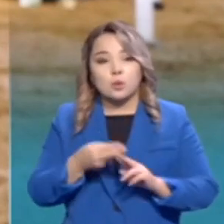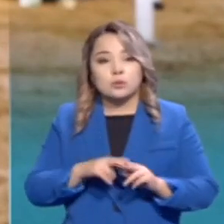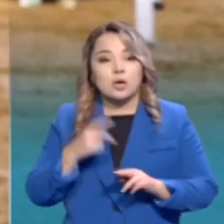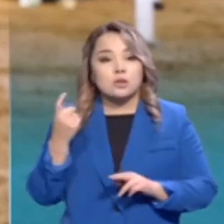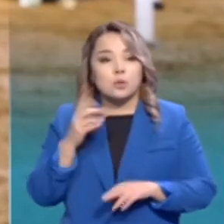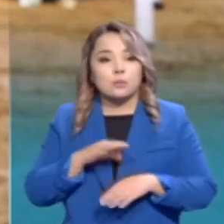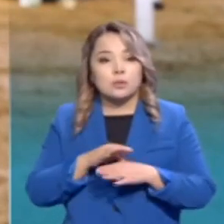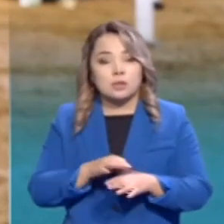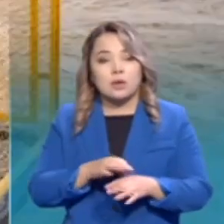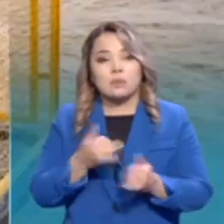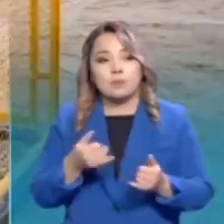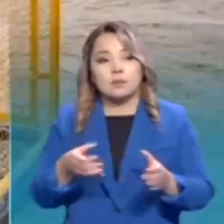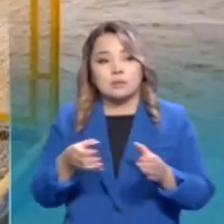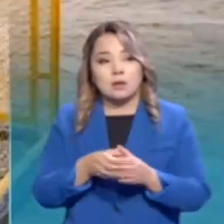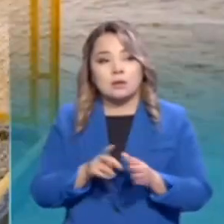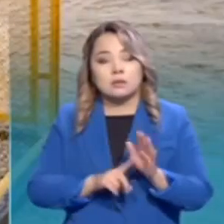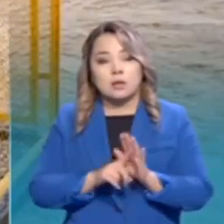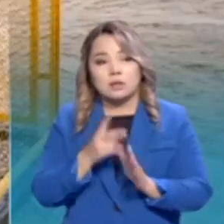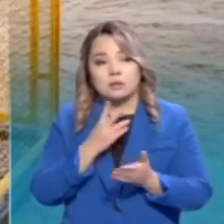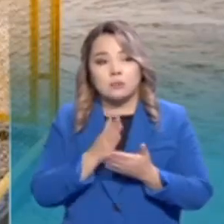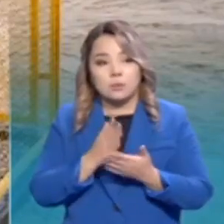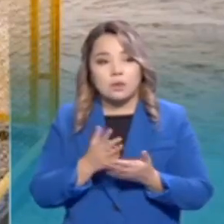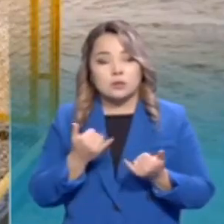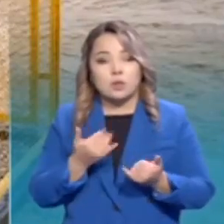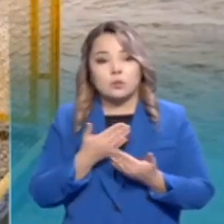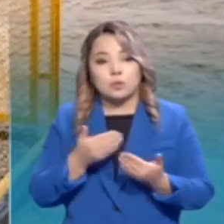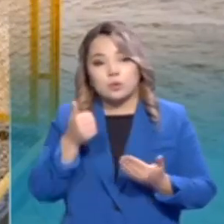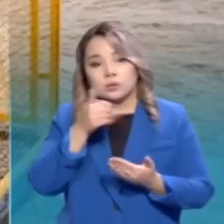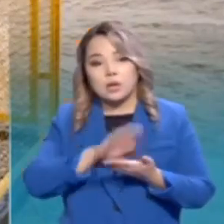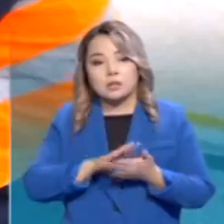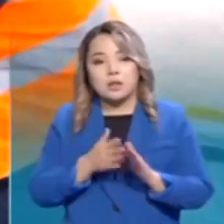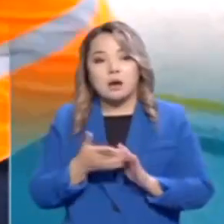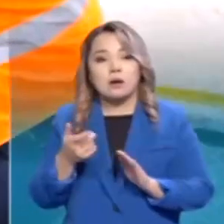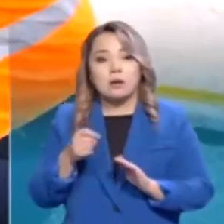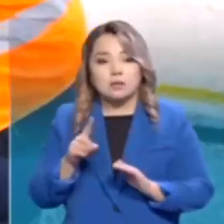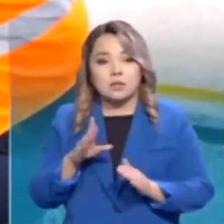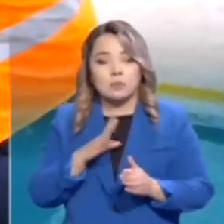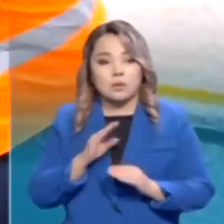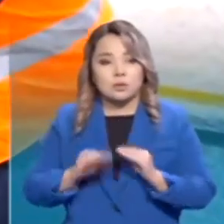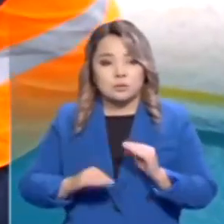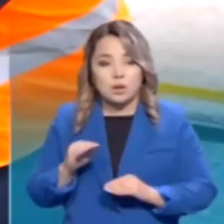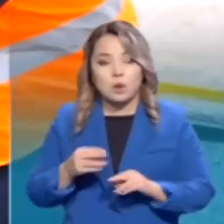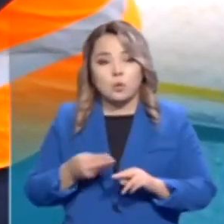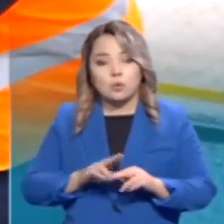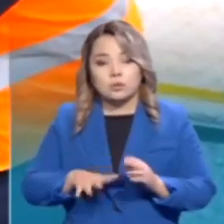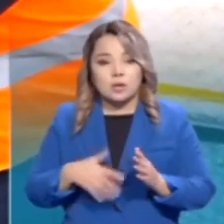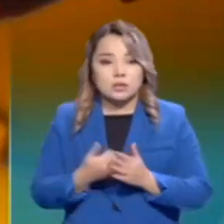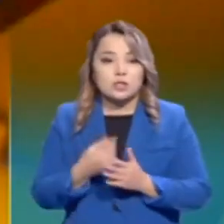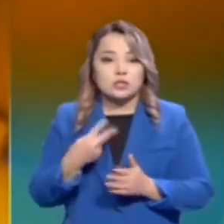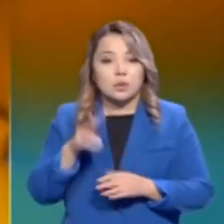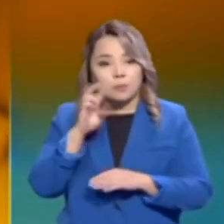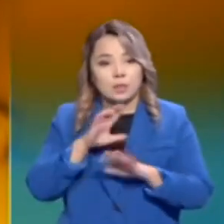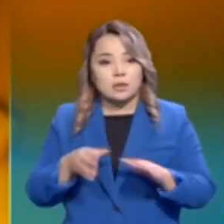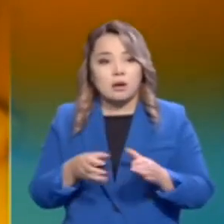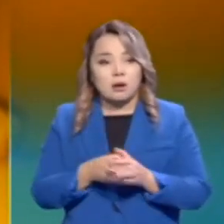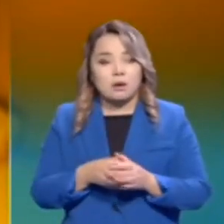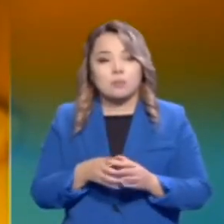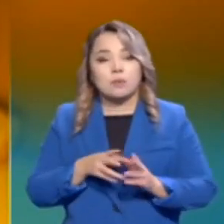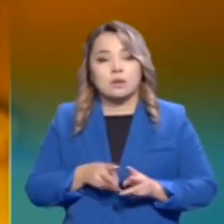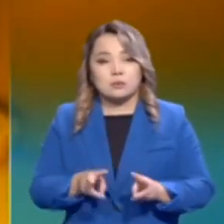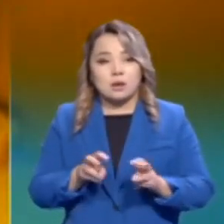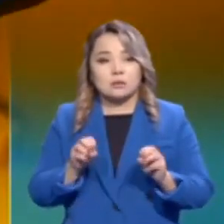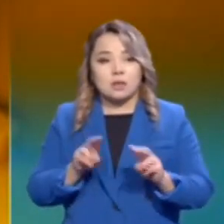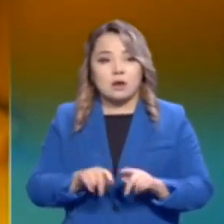көгілдір отын қосуға жұмыс жасап жатырмыз. Соңғы жылдары облыста газдандыру жұмыстары қарқын алып, осы кезге дейін 20 елді мекен көгілдір отынға